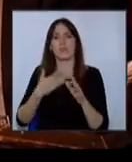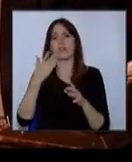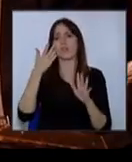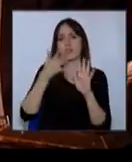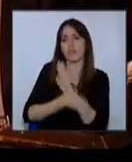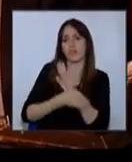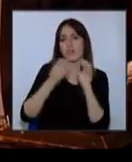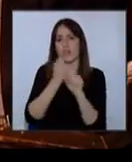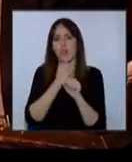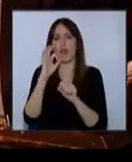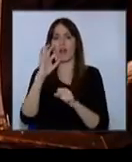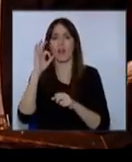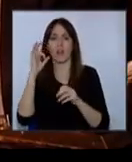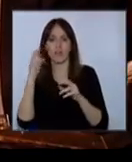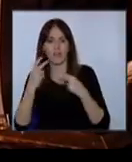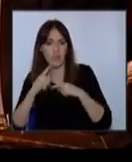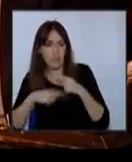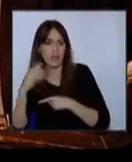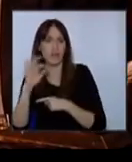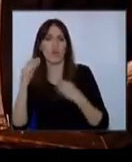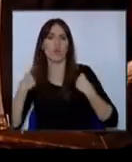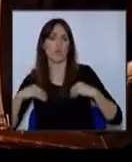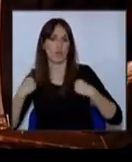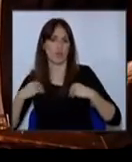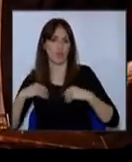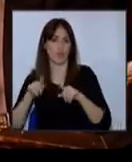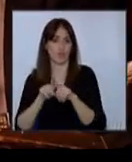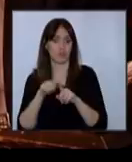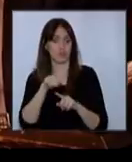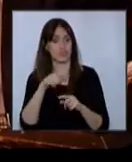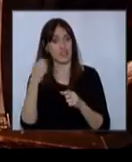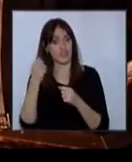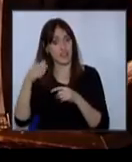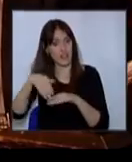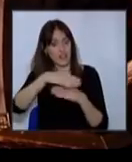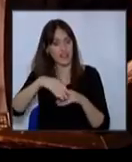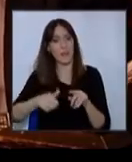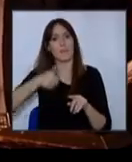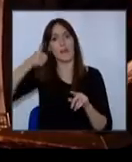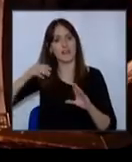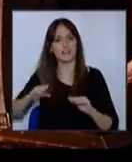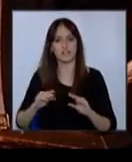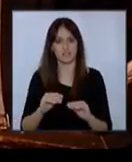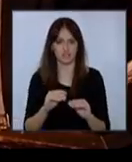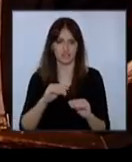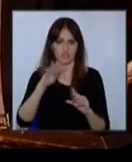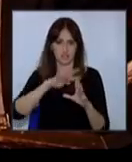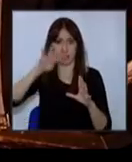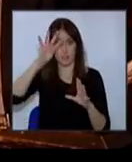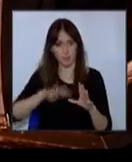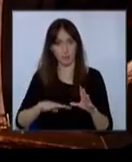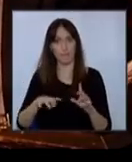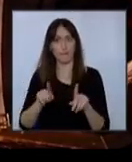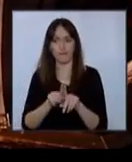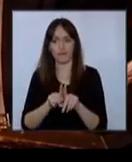familiars o d'oci. És lamentable que d'un temps ençà una de les carreteres més transitàries, com hem dit, de la xarxa viària catalana sigui notícia